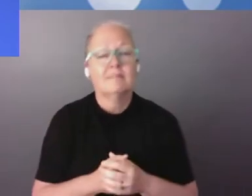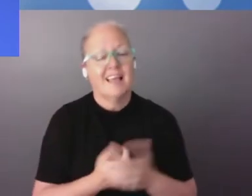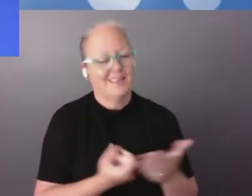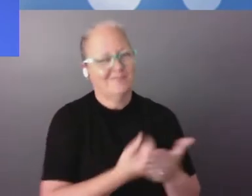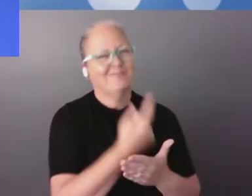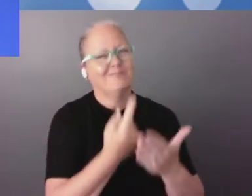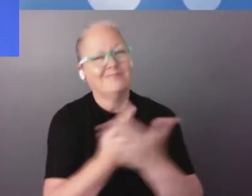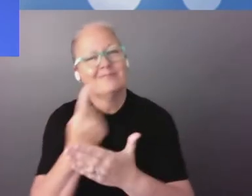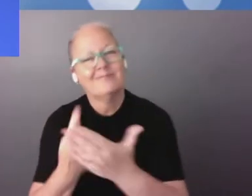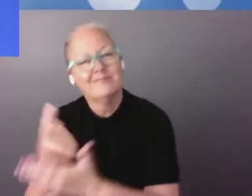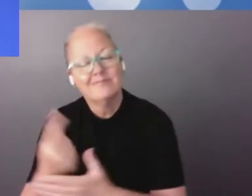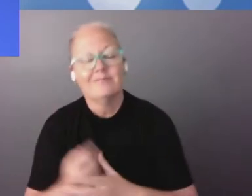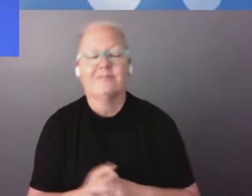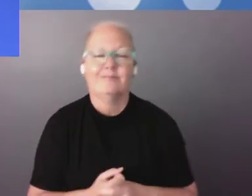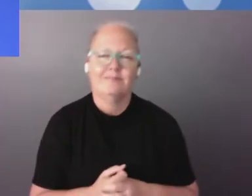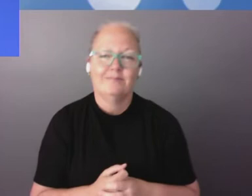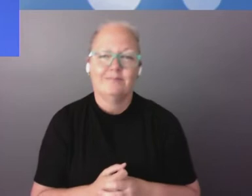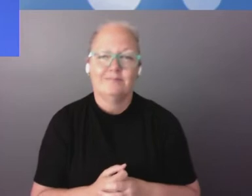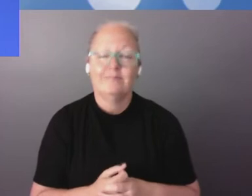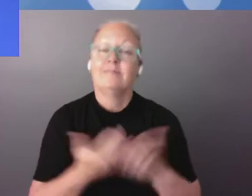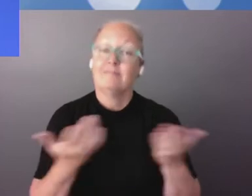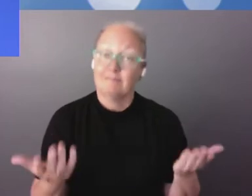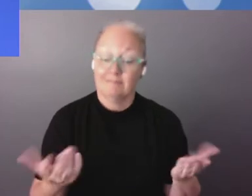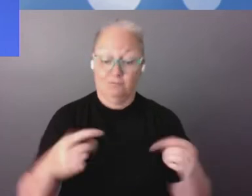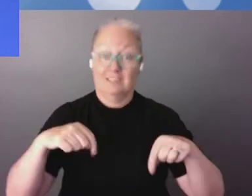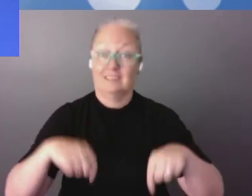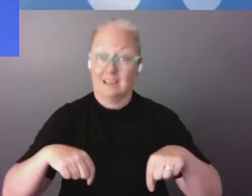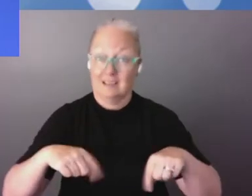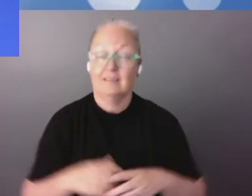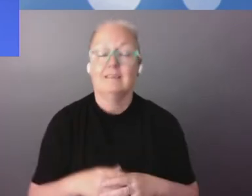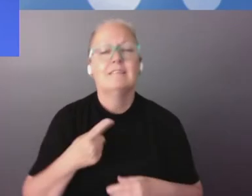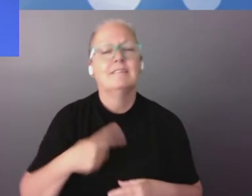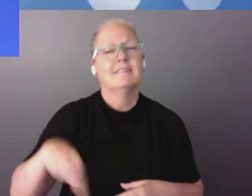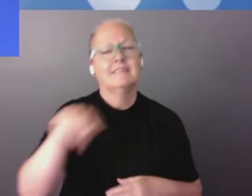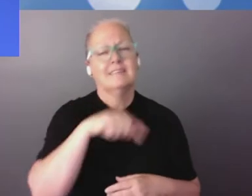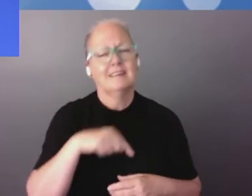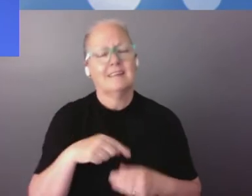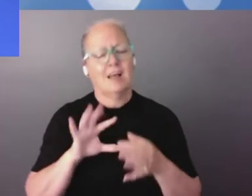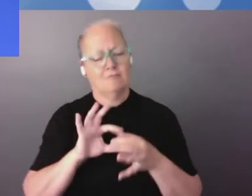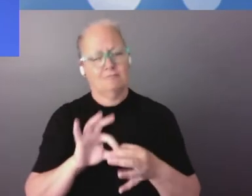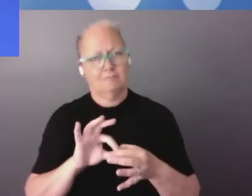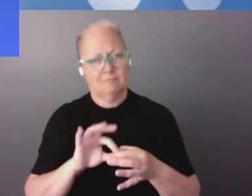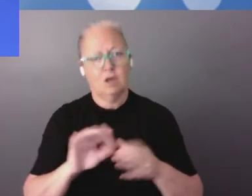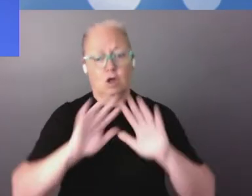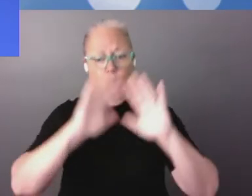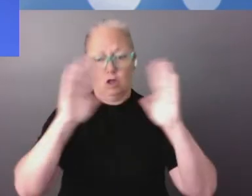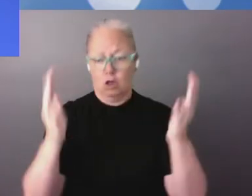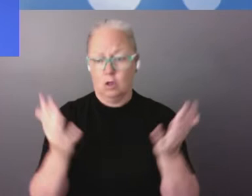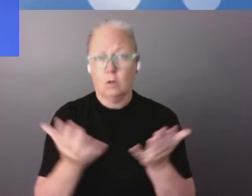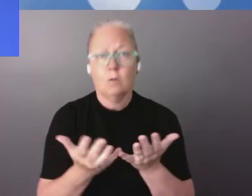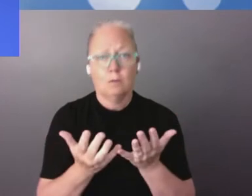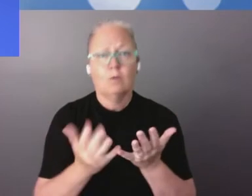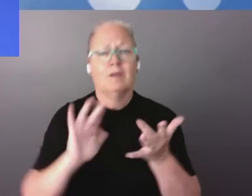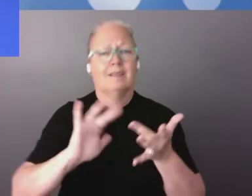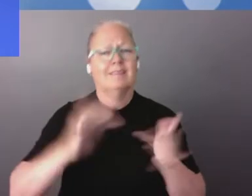أعضاء مجتمع عالمي موحد، مجتمع الإنترنت الذي يستطيع